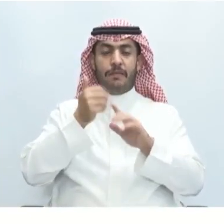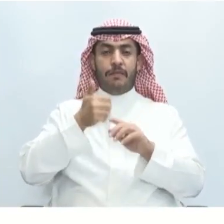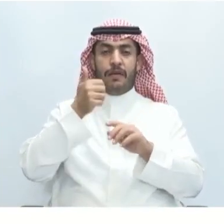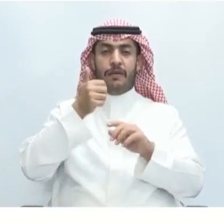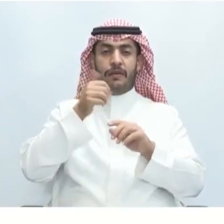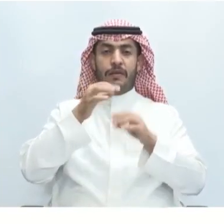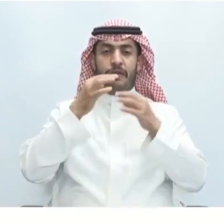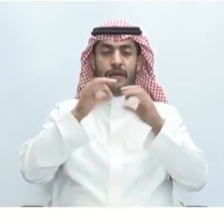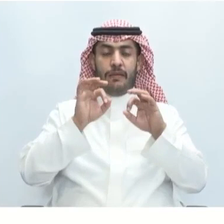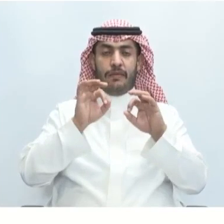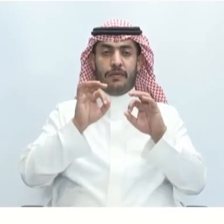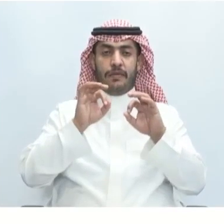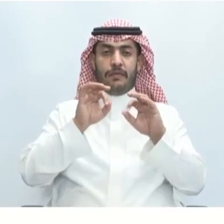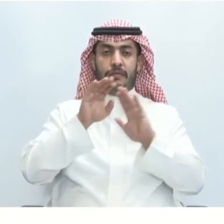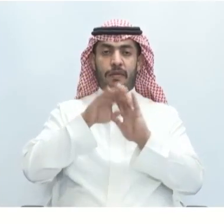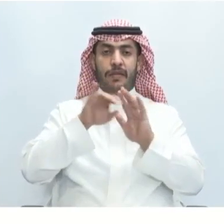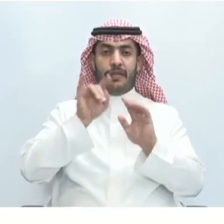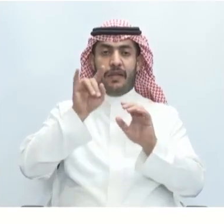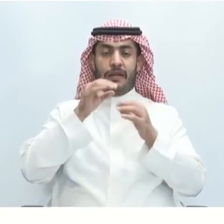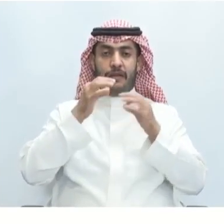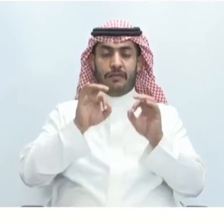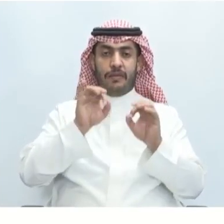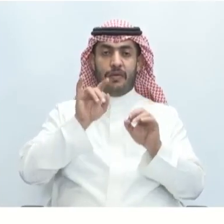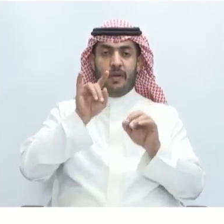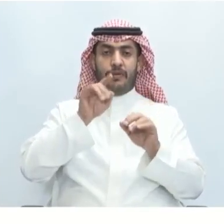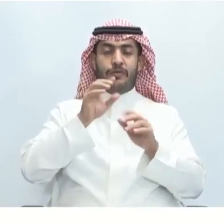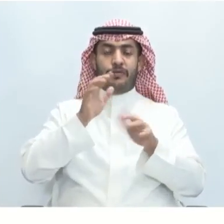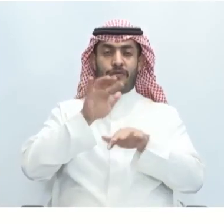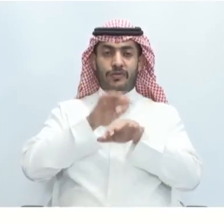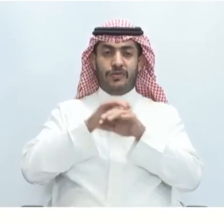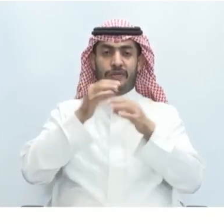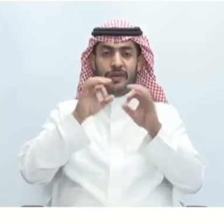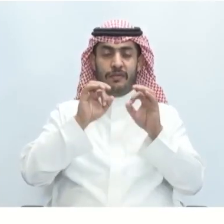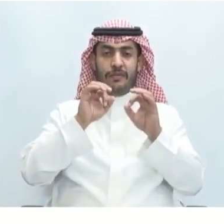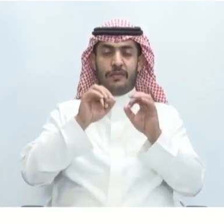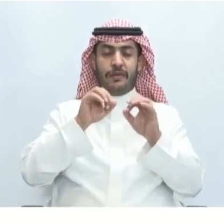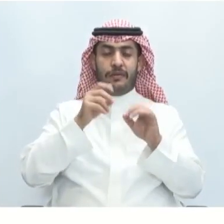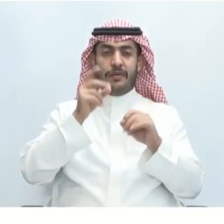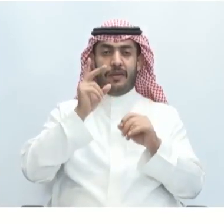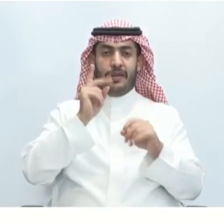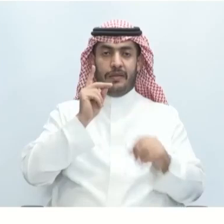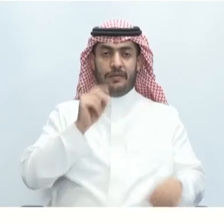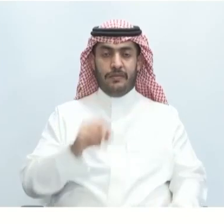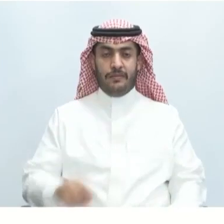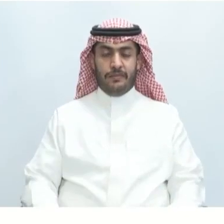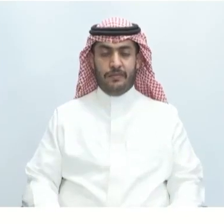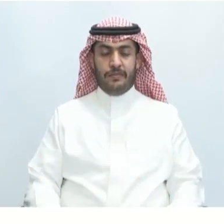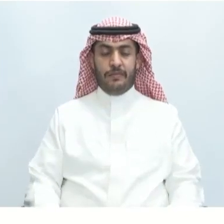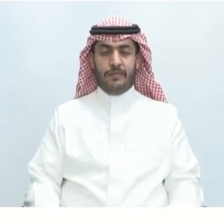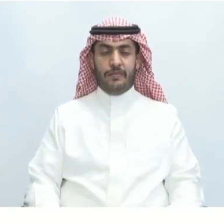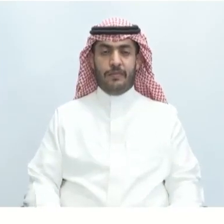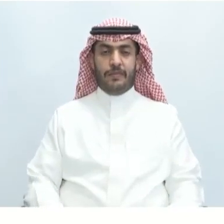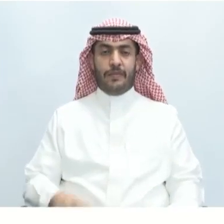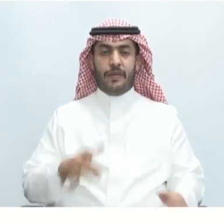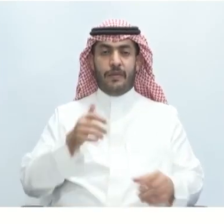تعين عددا كافيا من الطائرات لنقل جميع الركاب والشحنات الى وجهه ما وبالتالي يتمثل احد